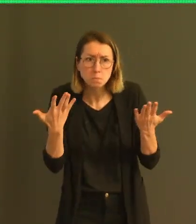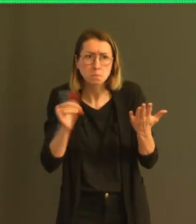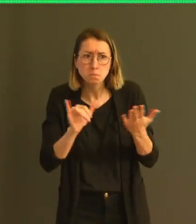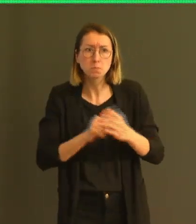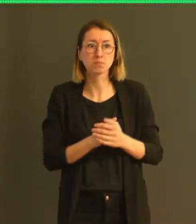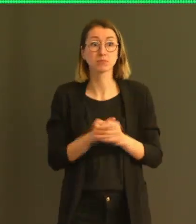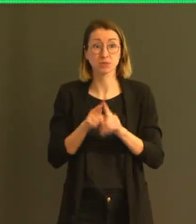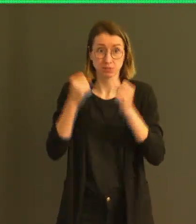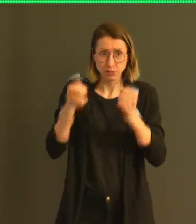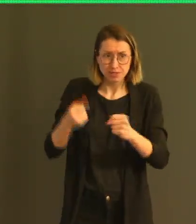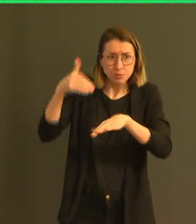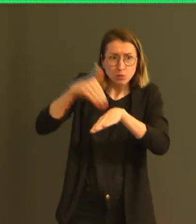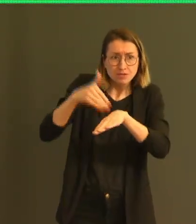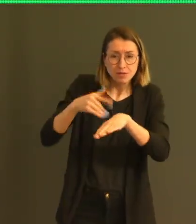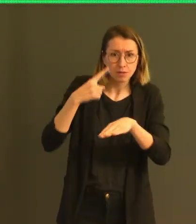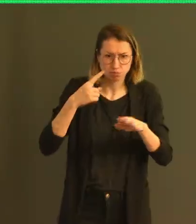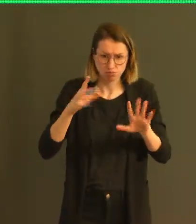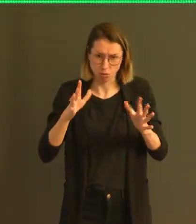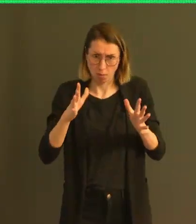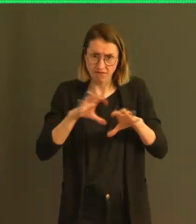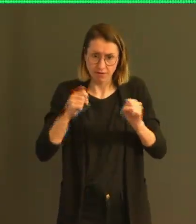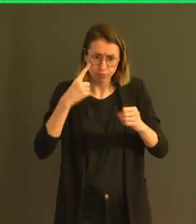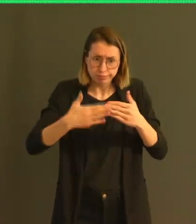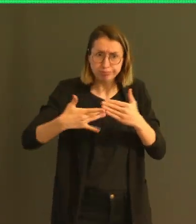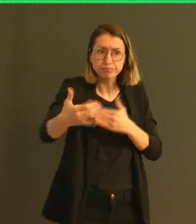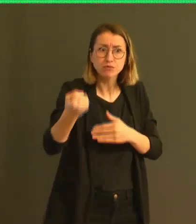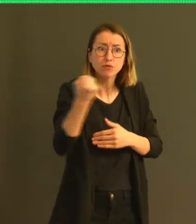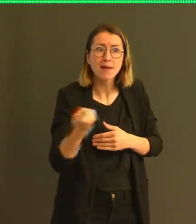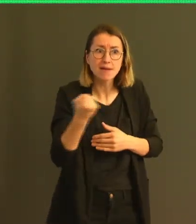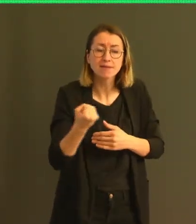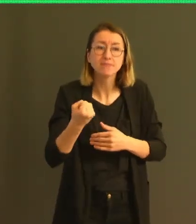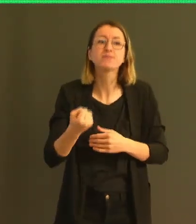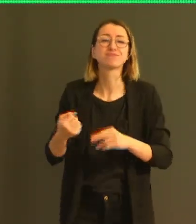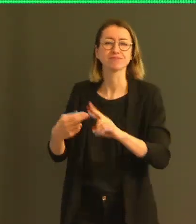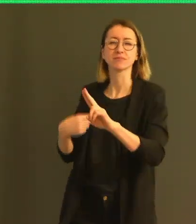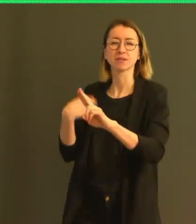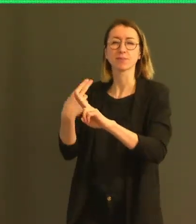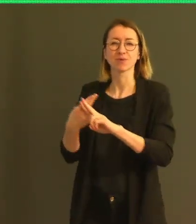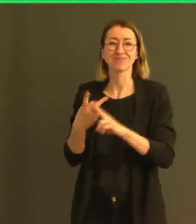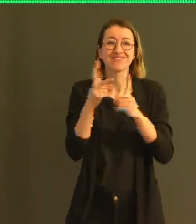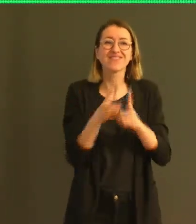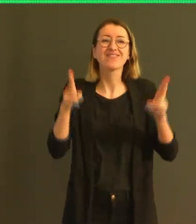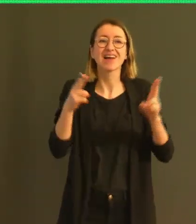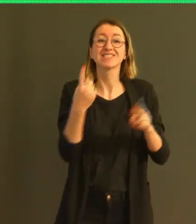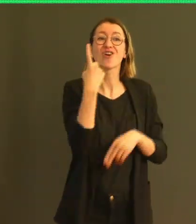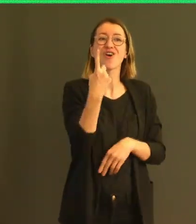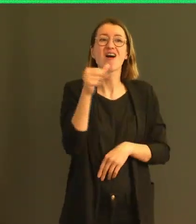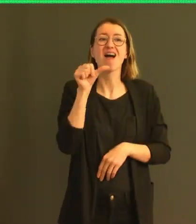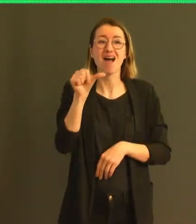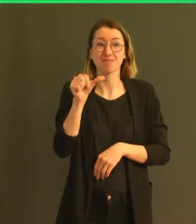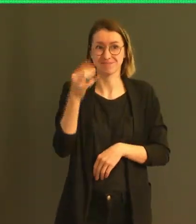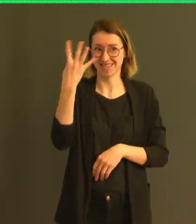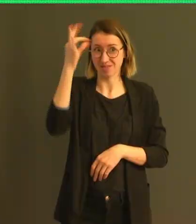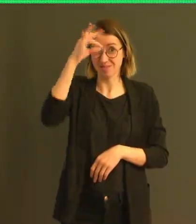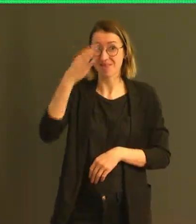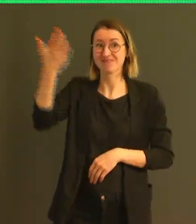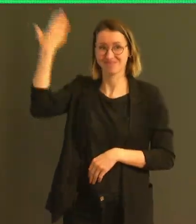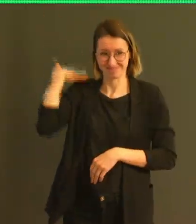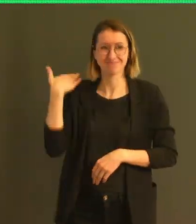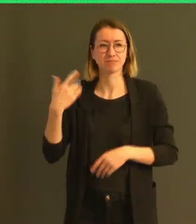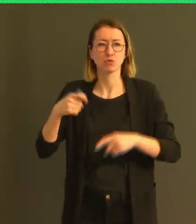qui a commencé le 4 mai nous en avons déjà l'impact actuel qui on ne constate pas de modification des différents paramètres que nous suivons